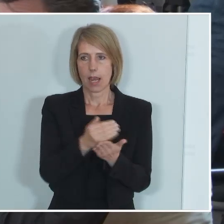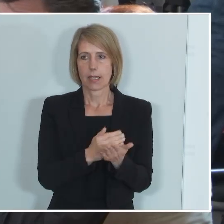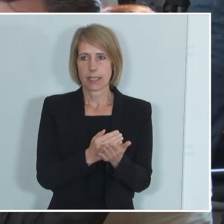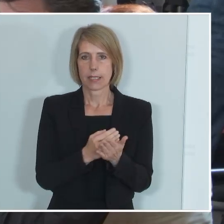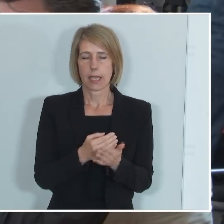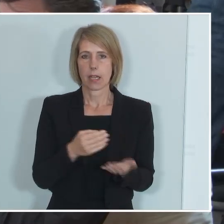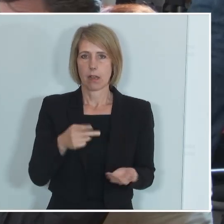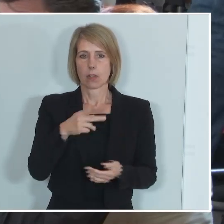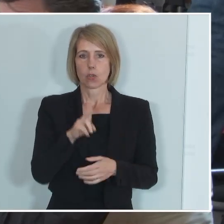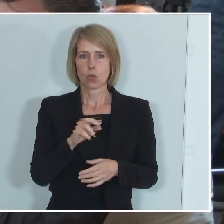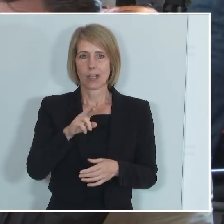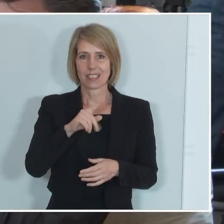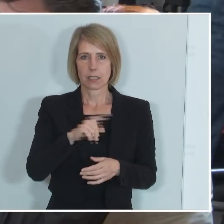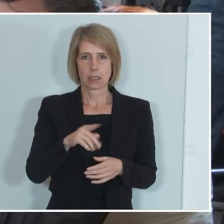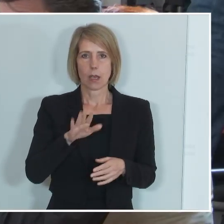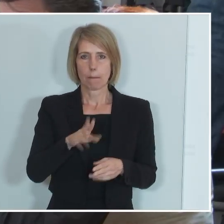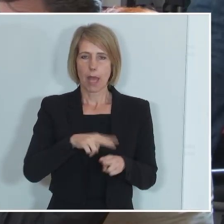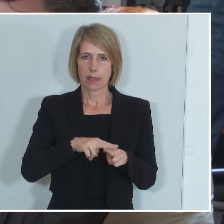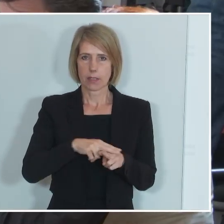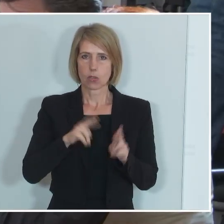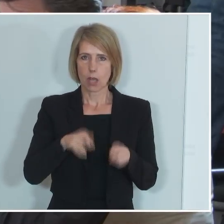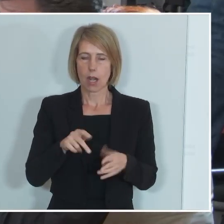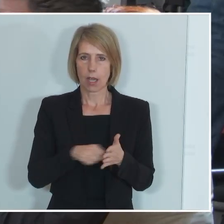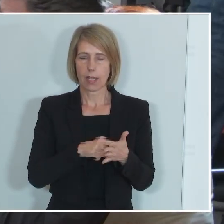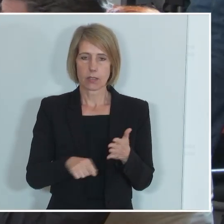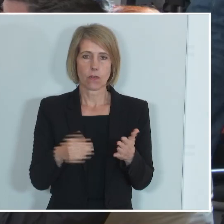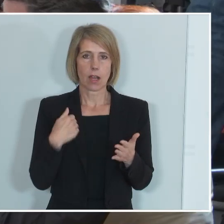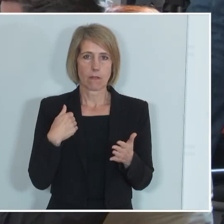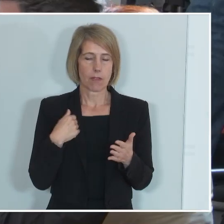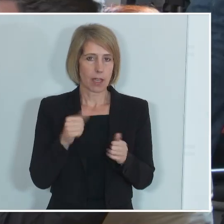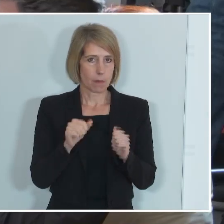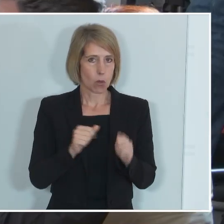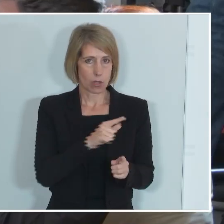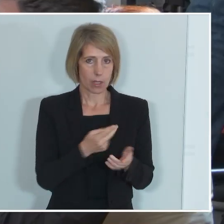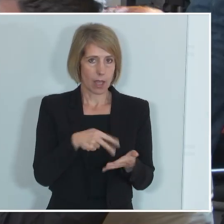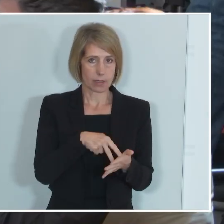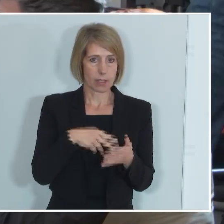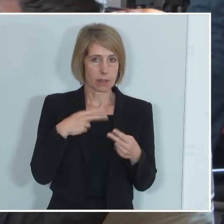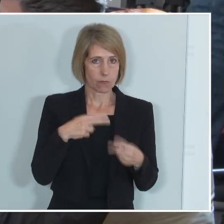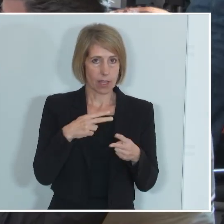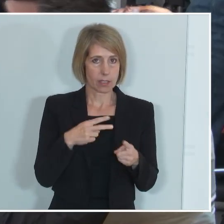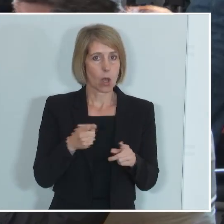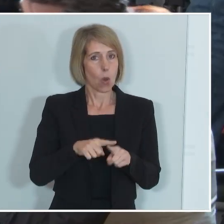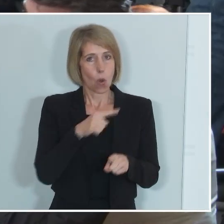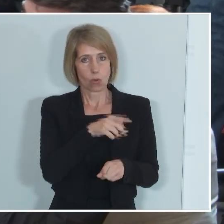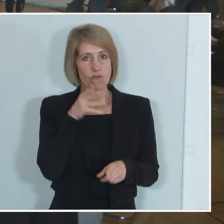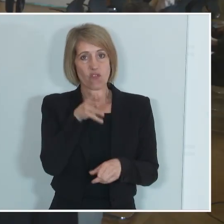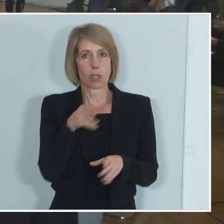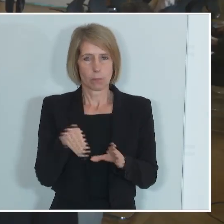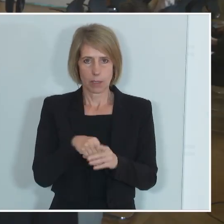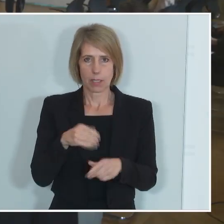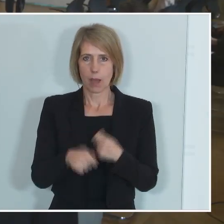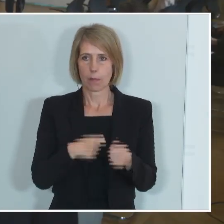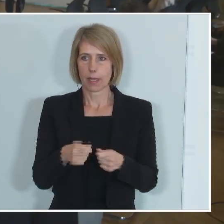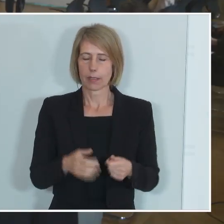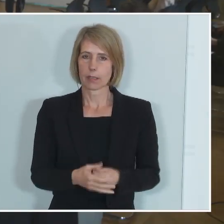kommenden Nationalratswahl und wäre das möglicherweise für Sie auch ein Grund, da mitzuwirken? So interessant